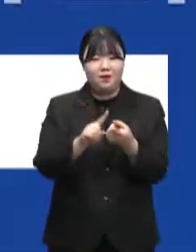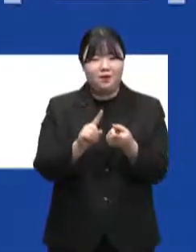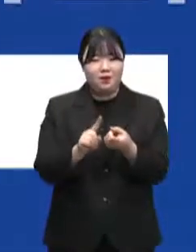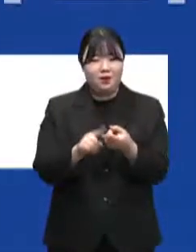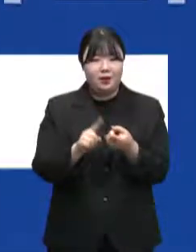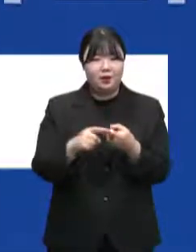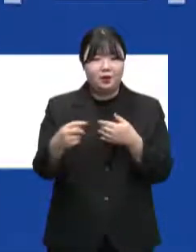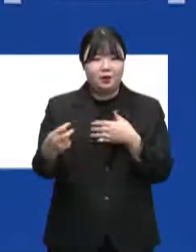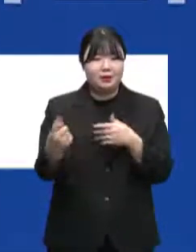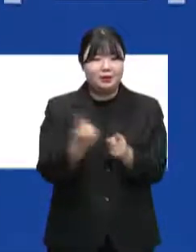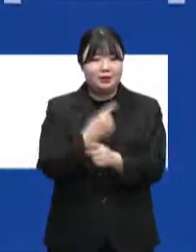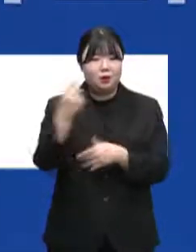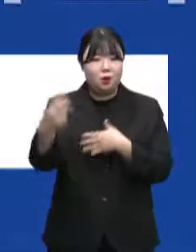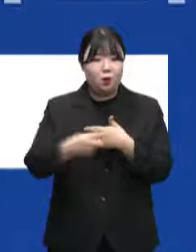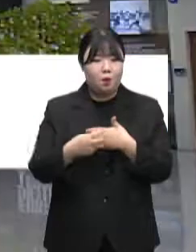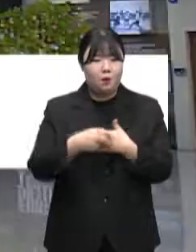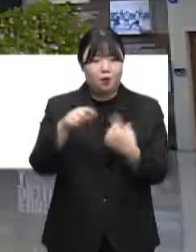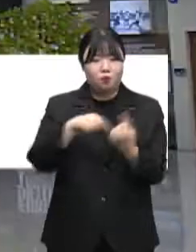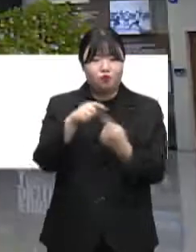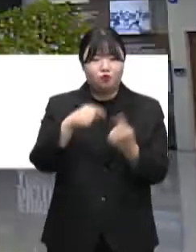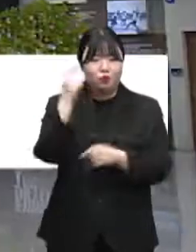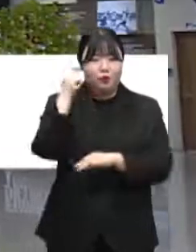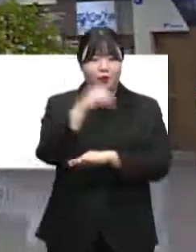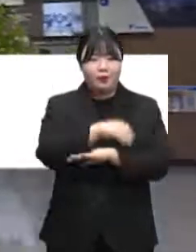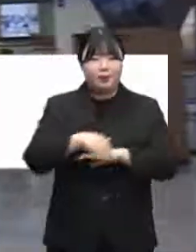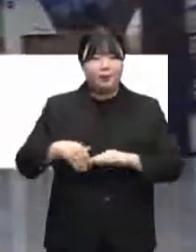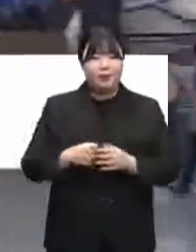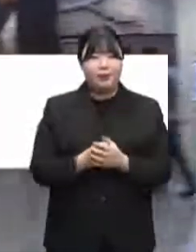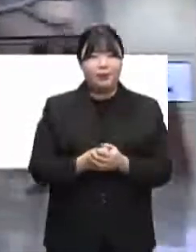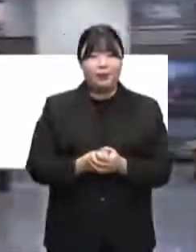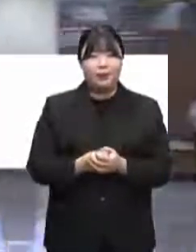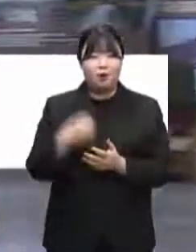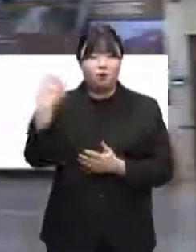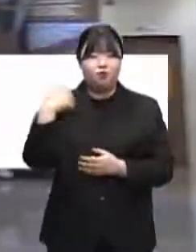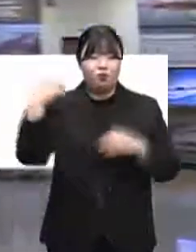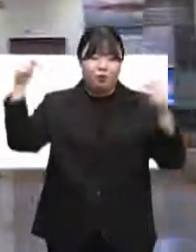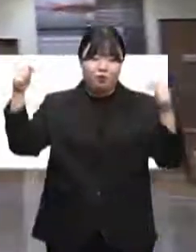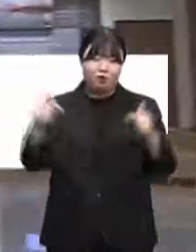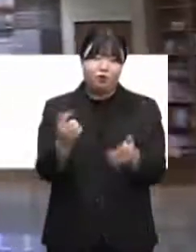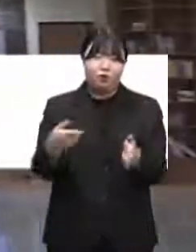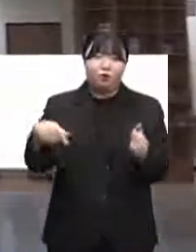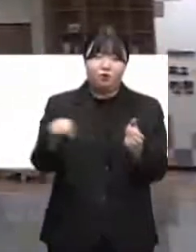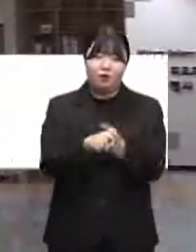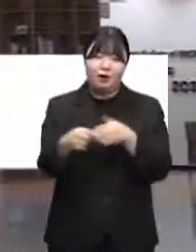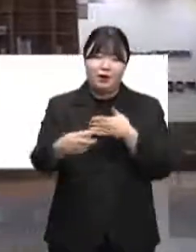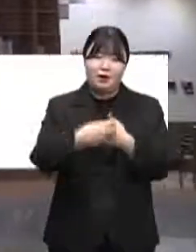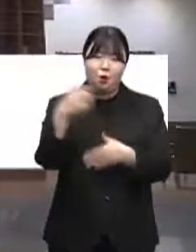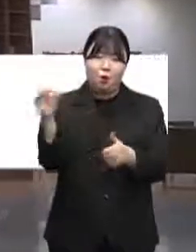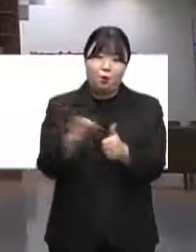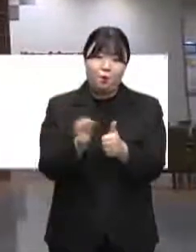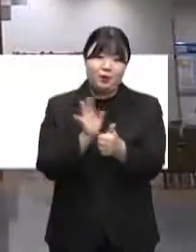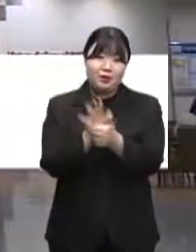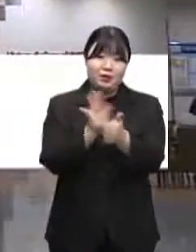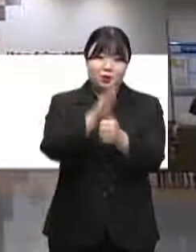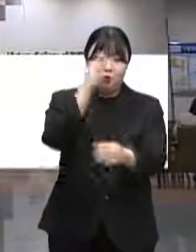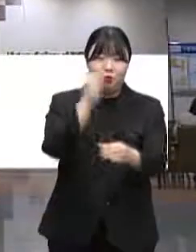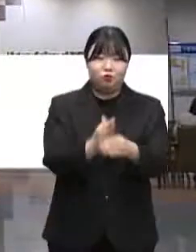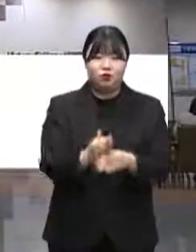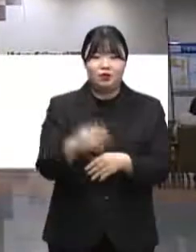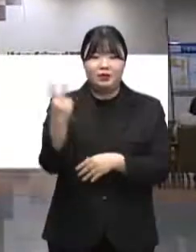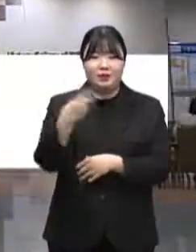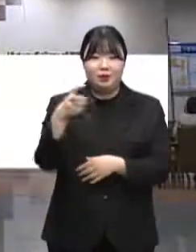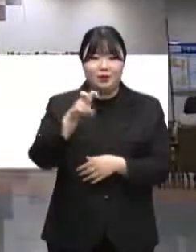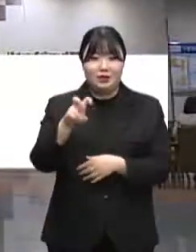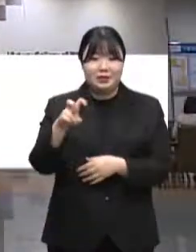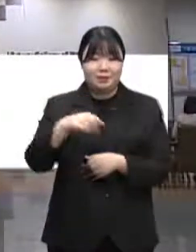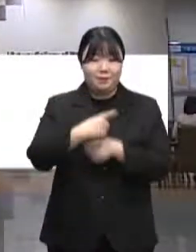밝혔습니다 7 은혜 질환자의 경제적 부담 경감을 위해 의료비를 지원하고 있으며 2020년 한해 동안